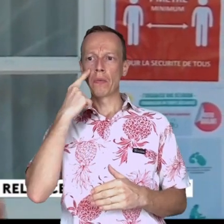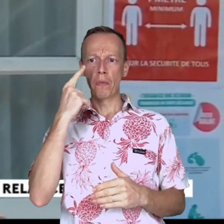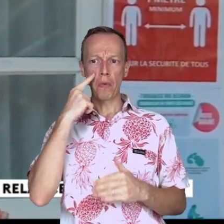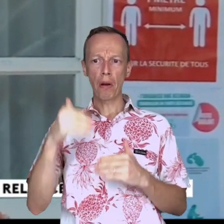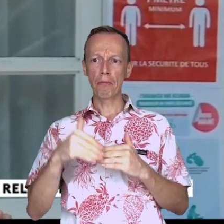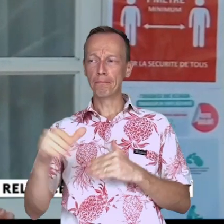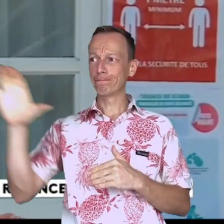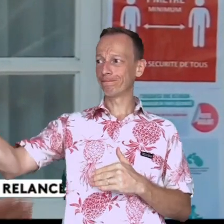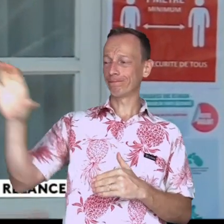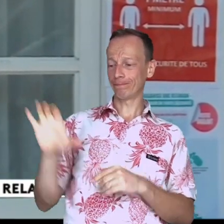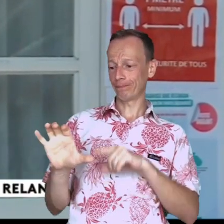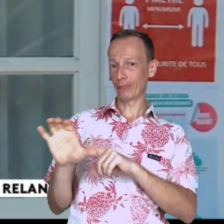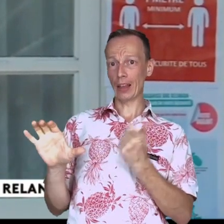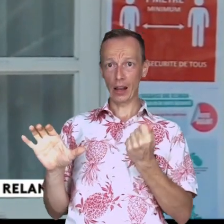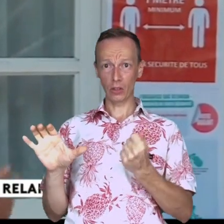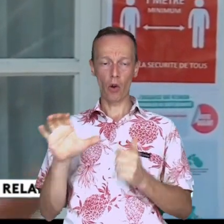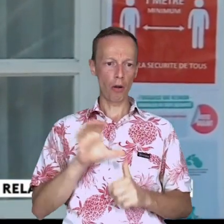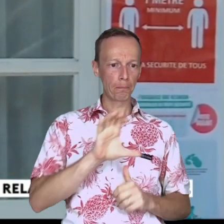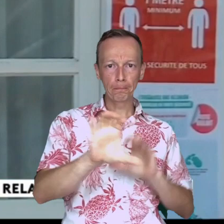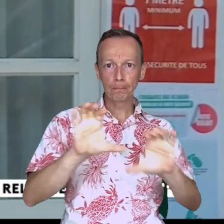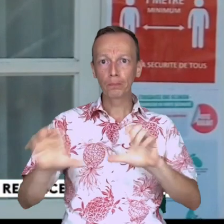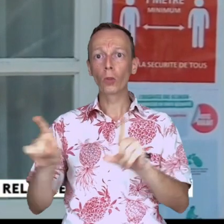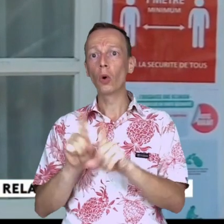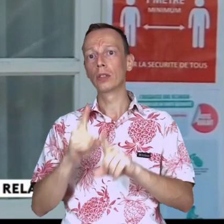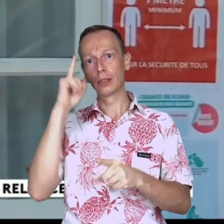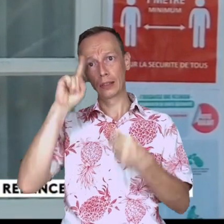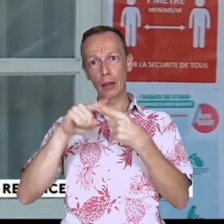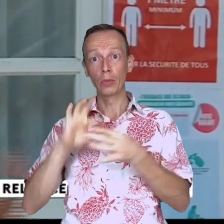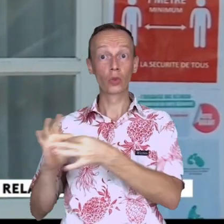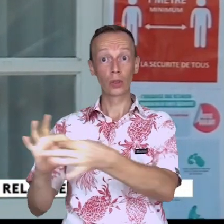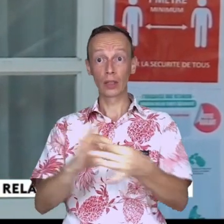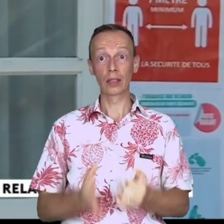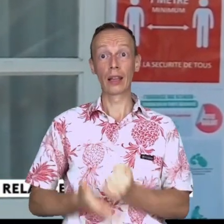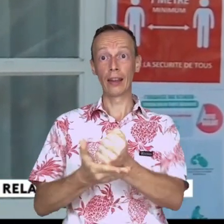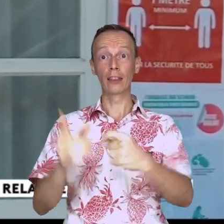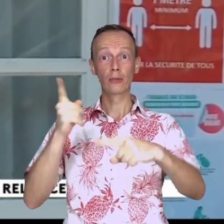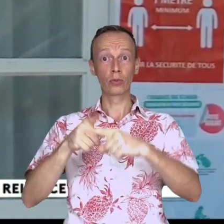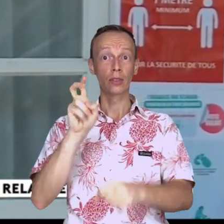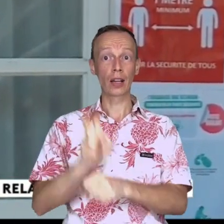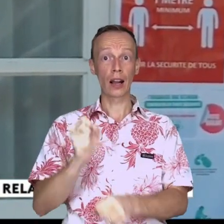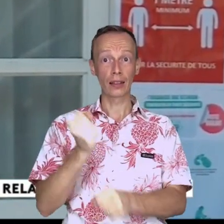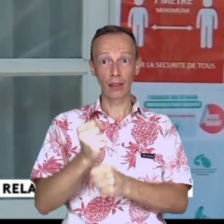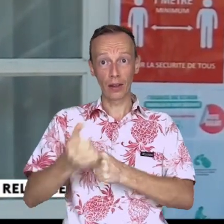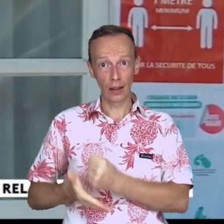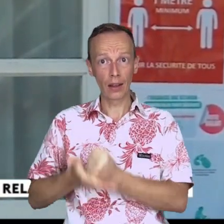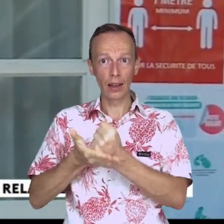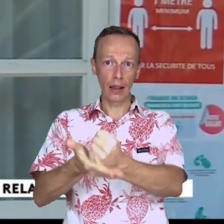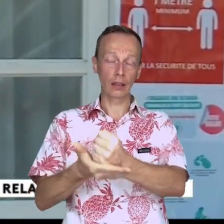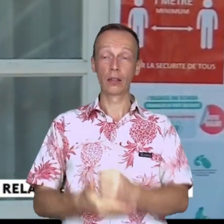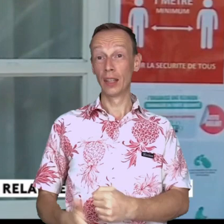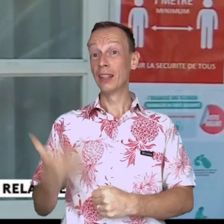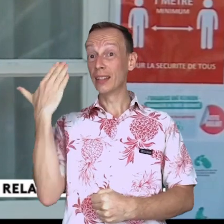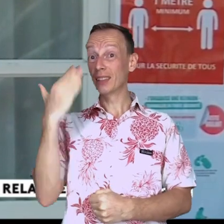qui sera appelé pour financer toutes les mesures de solidarité, toutes les mesures de soutien à l'emploi, puisque